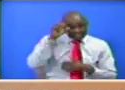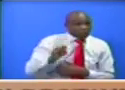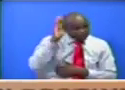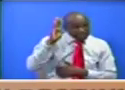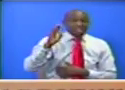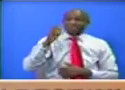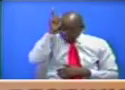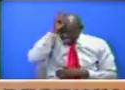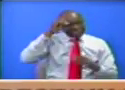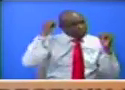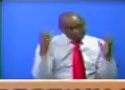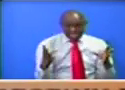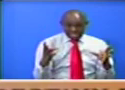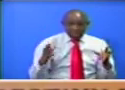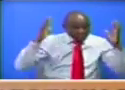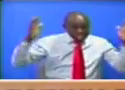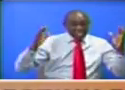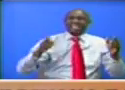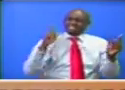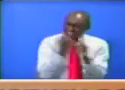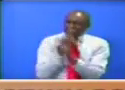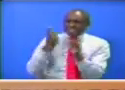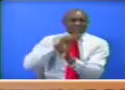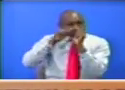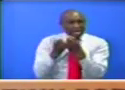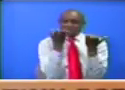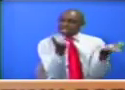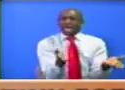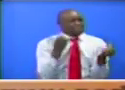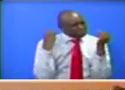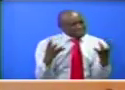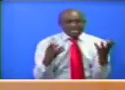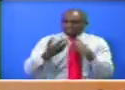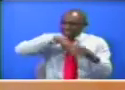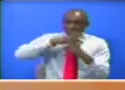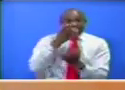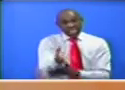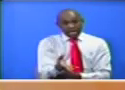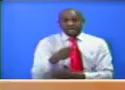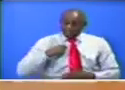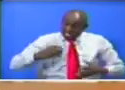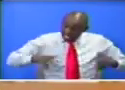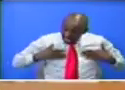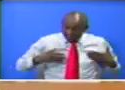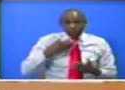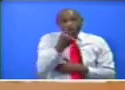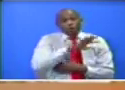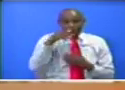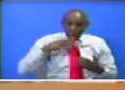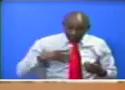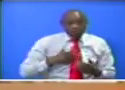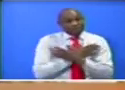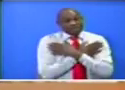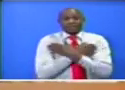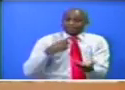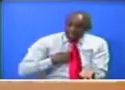kubwa. Na kabila sinyaziko hapa ni wote. Mimi fula yangu chua watu wote hapa ni marafiki.